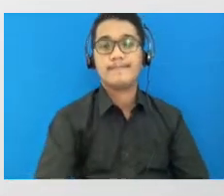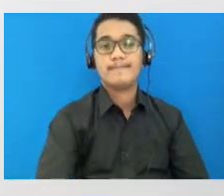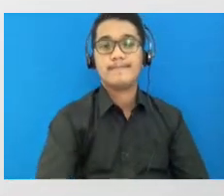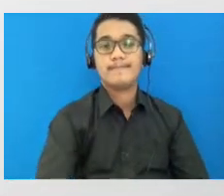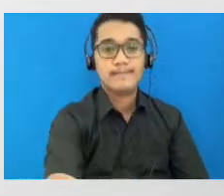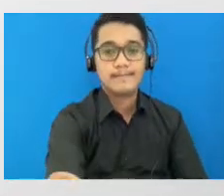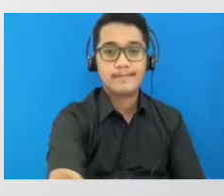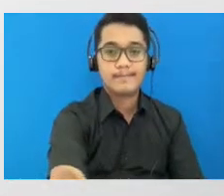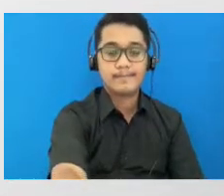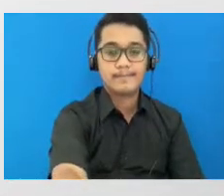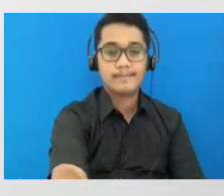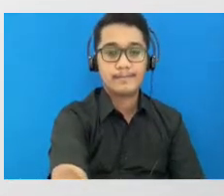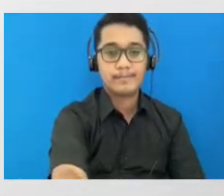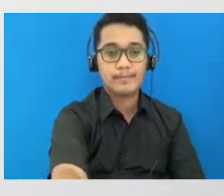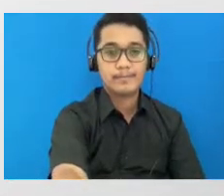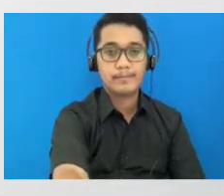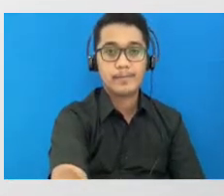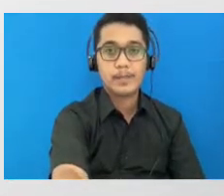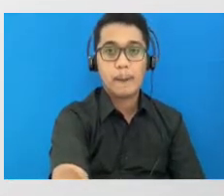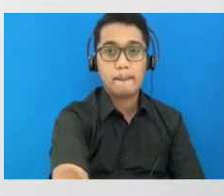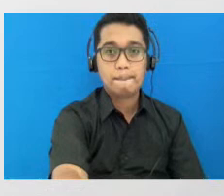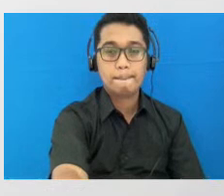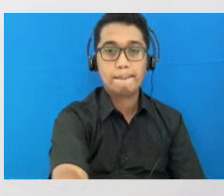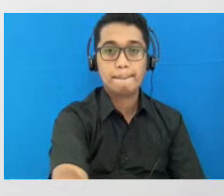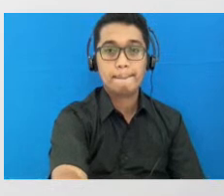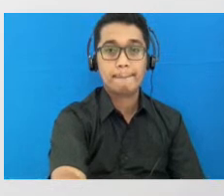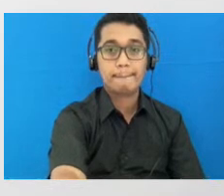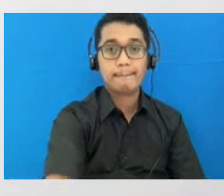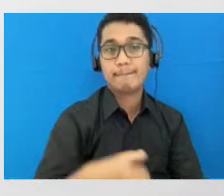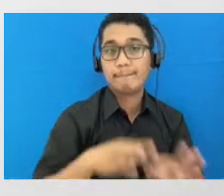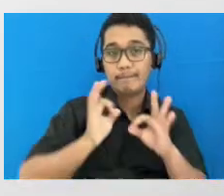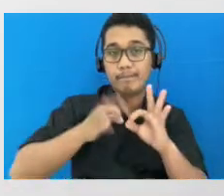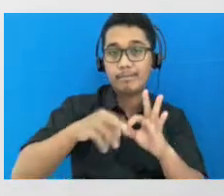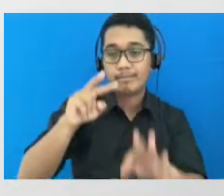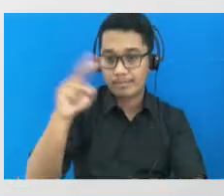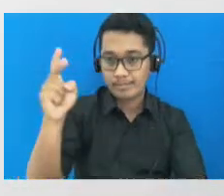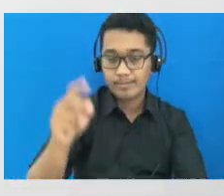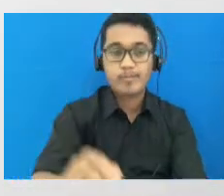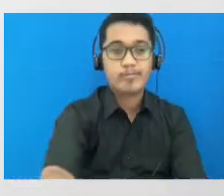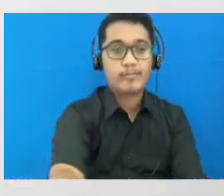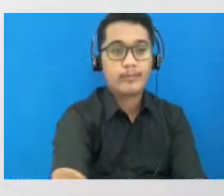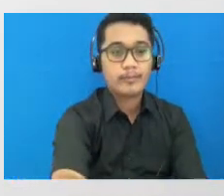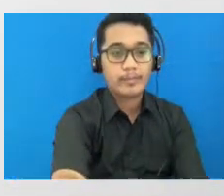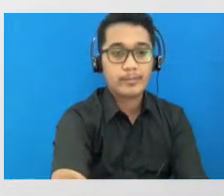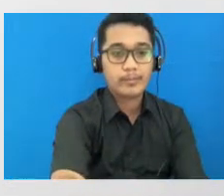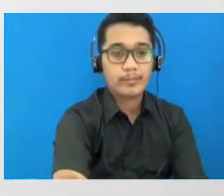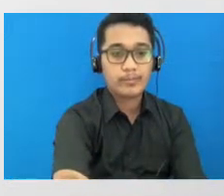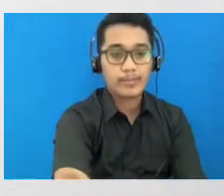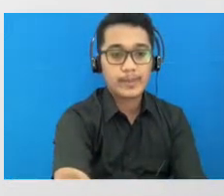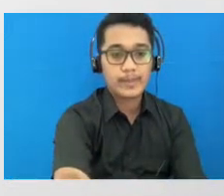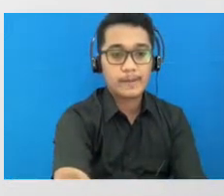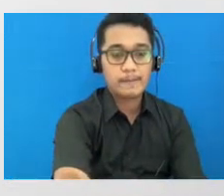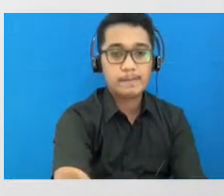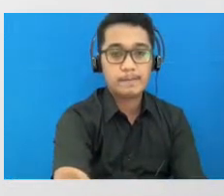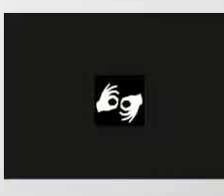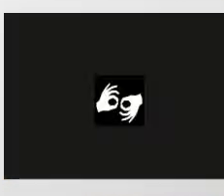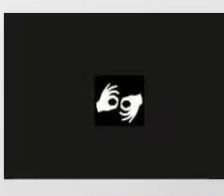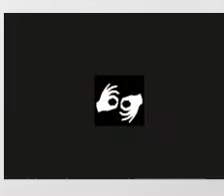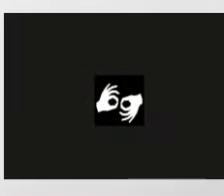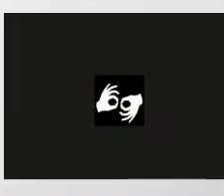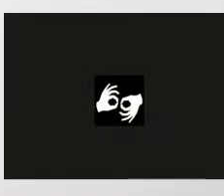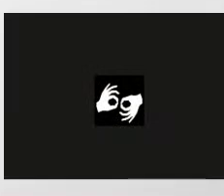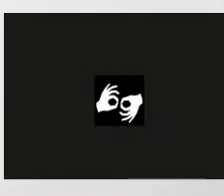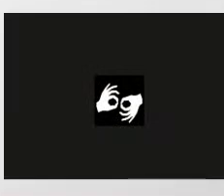mengenai satu produk politik yang akan mengubah tidak hanya aturan tetapi juga